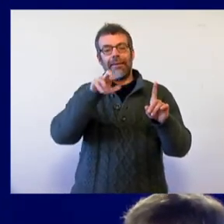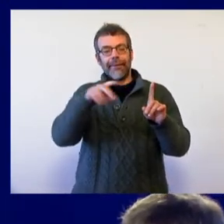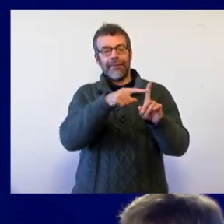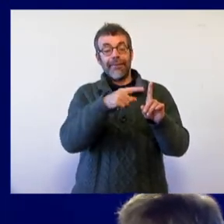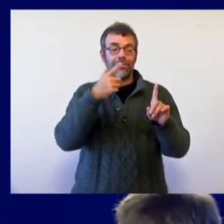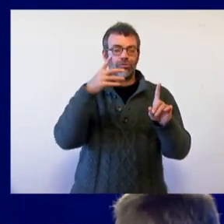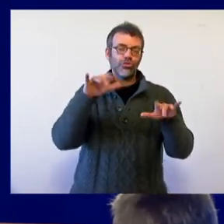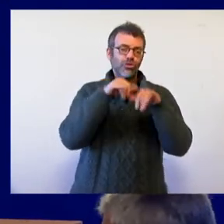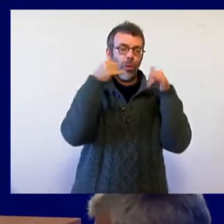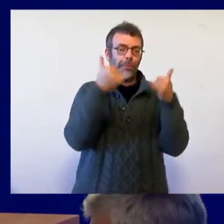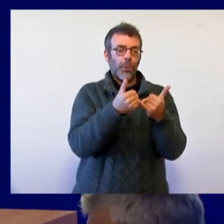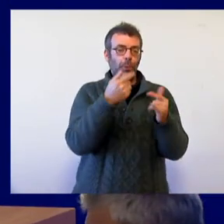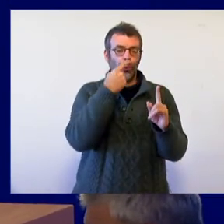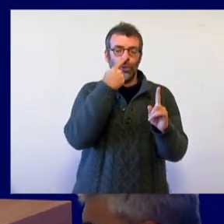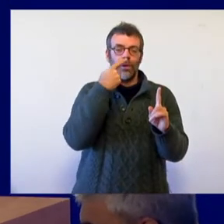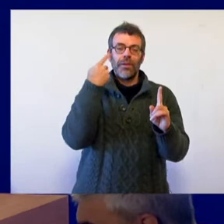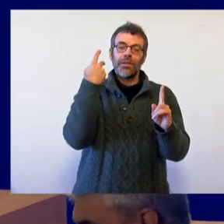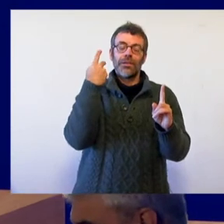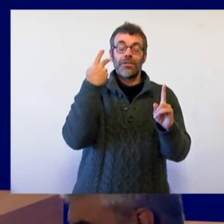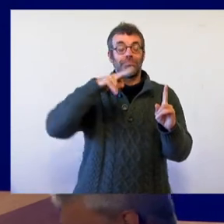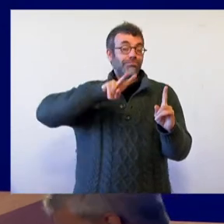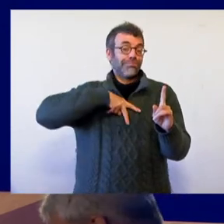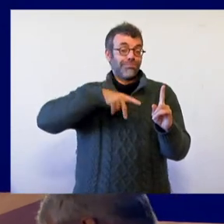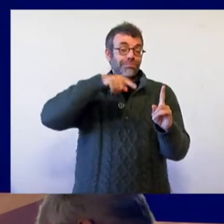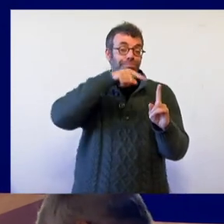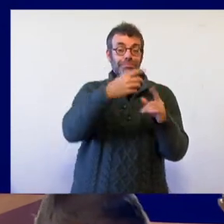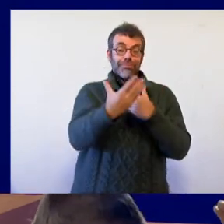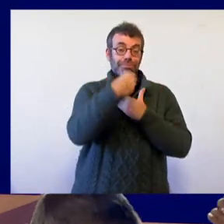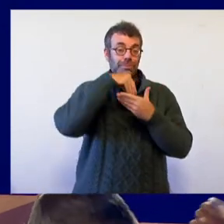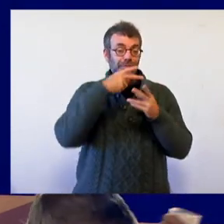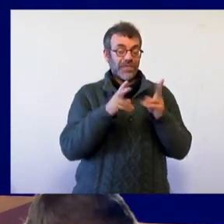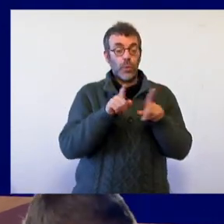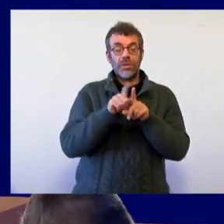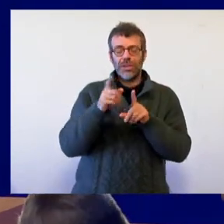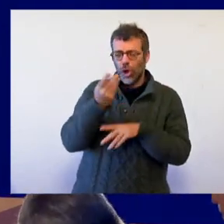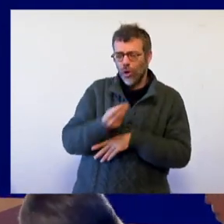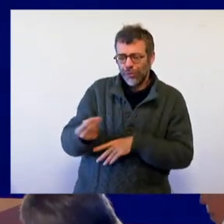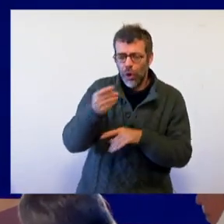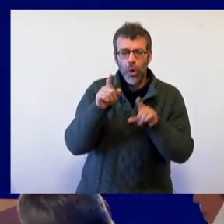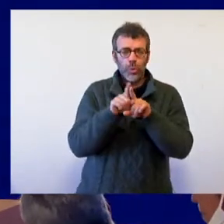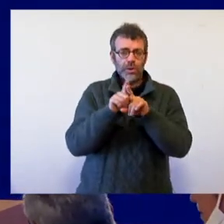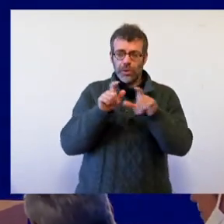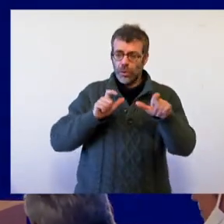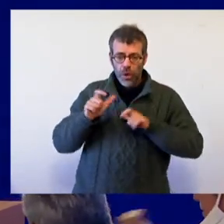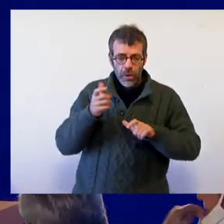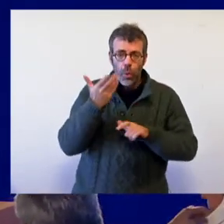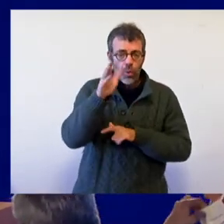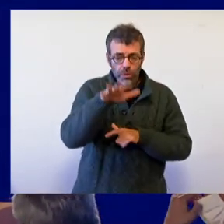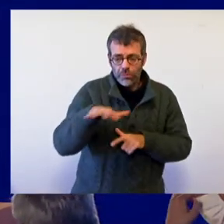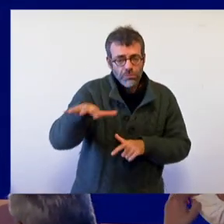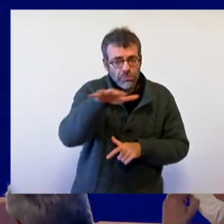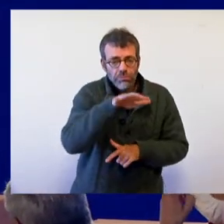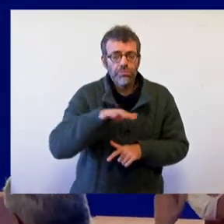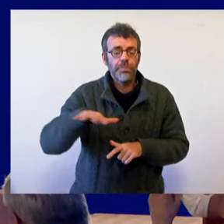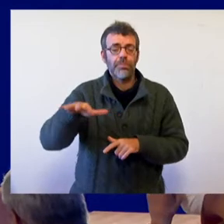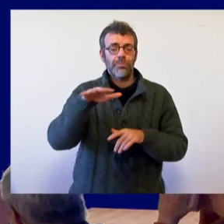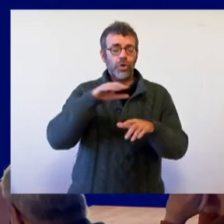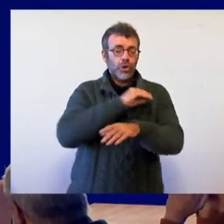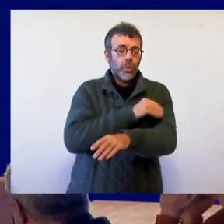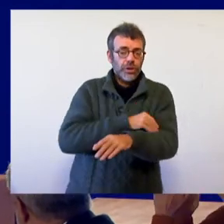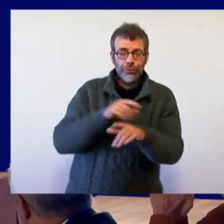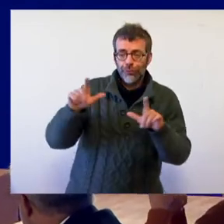club d'élite, le MAM, mais aussi à tous les enfants des quartiers voisins, Boutonnet, Arceau, qui